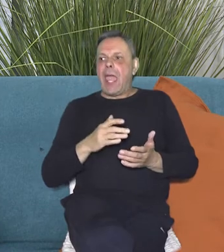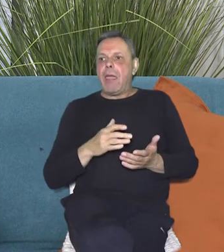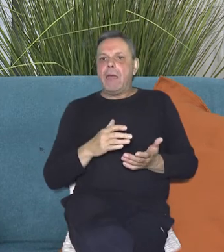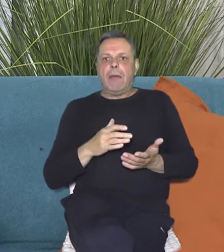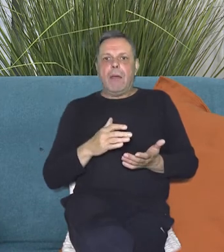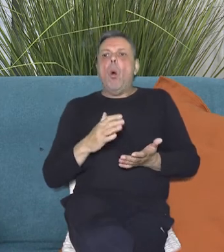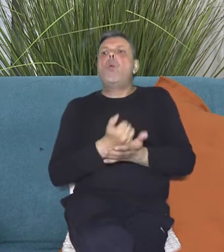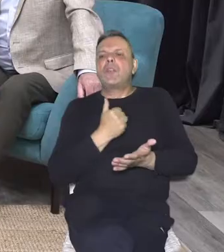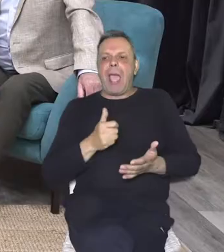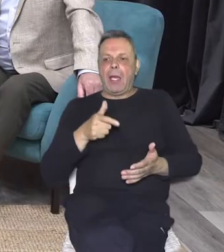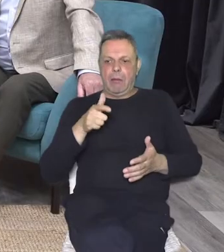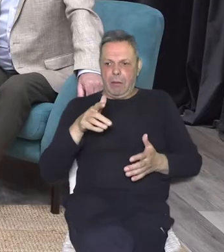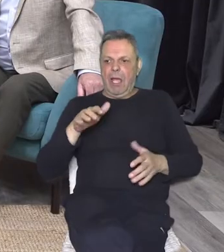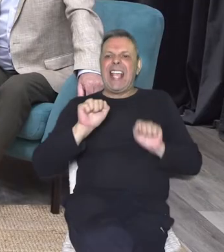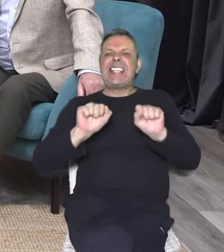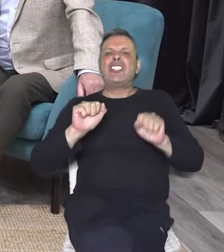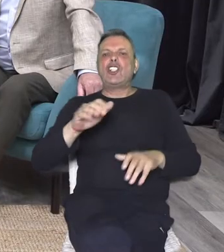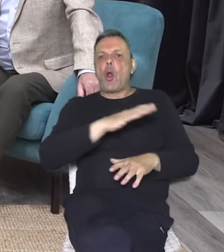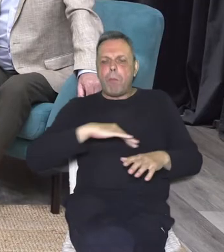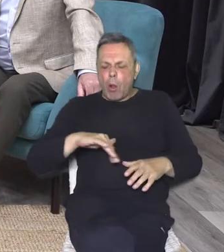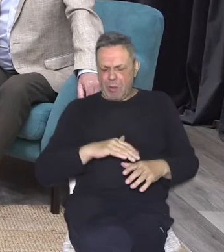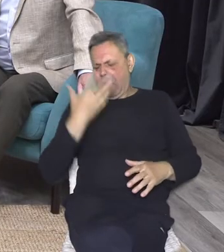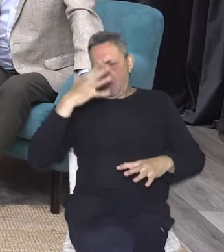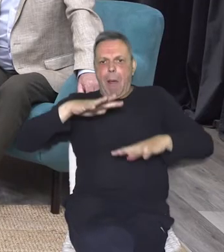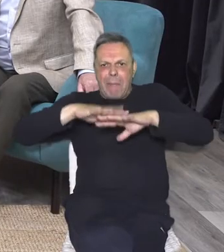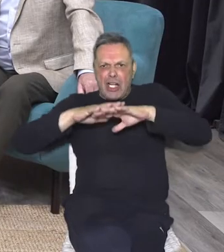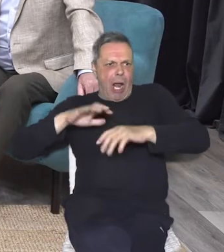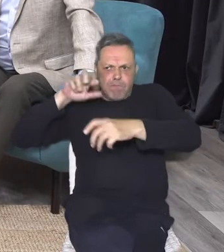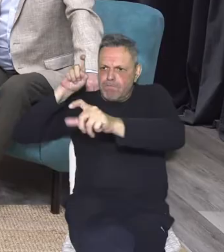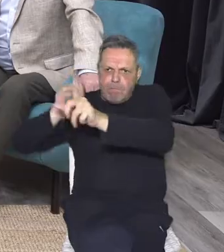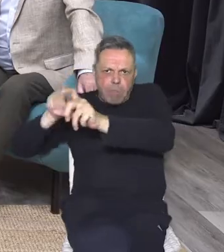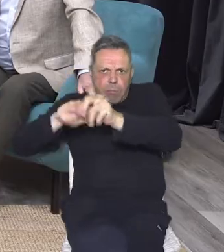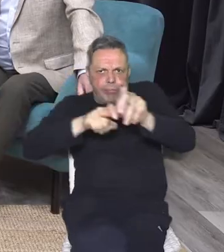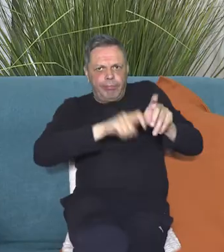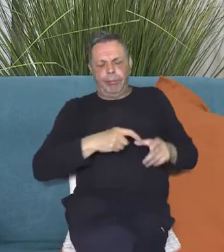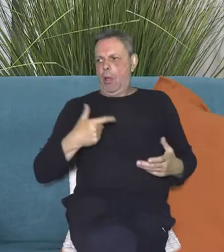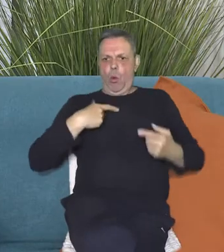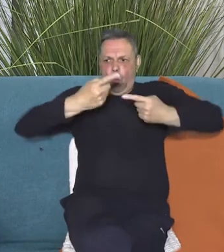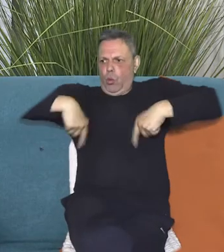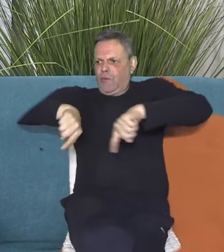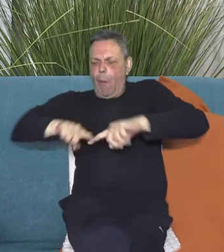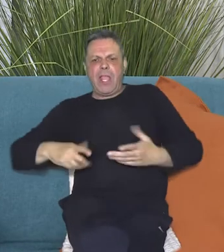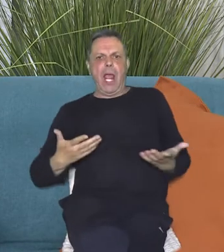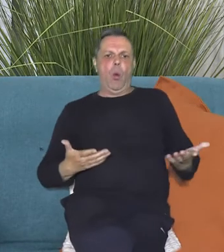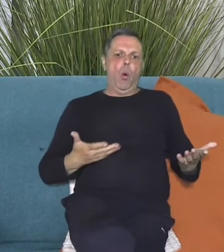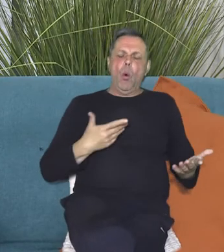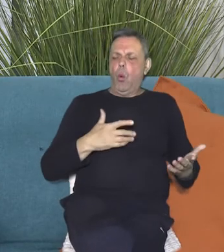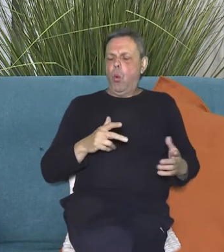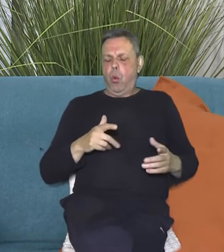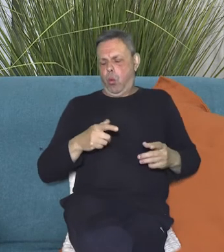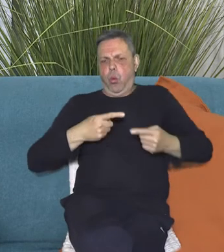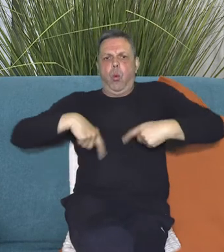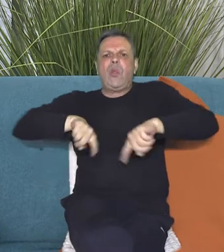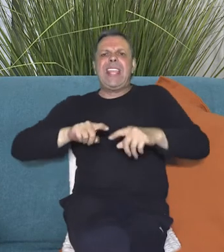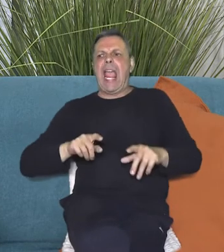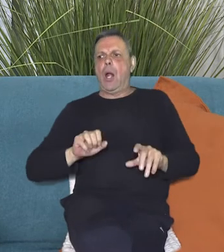nekog zaštićenog područja. Upravo taj networking, odnosno umrežavanje u svojoj oblasti, dakle u oblasti zaštite